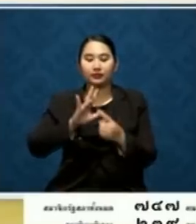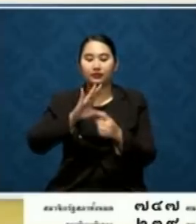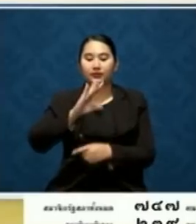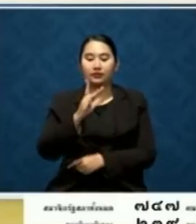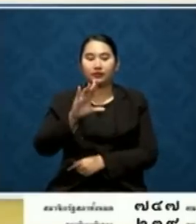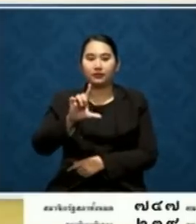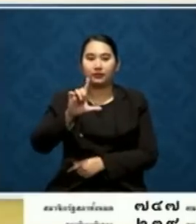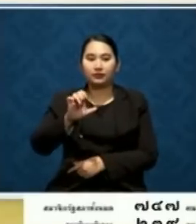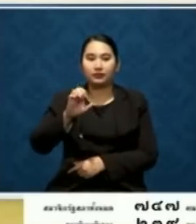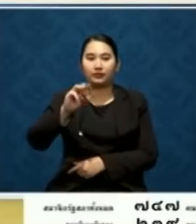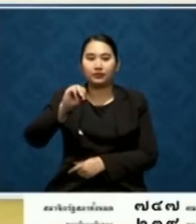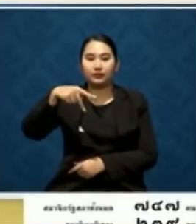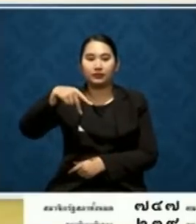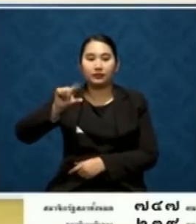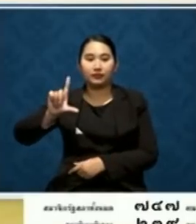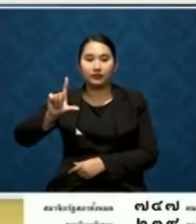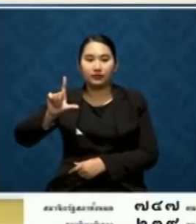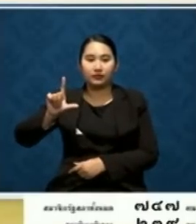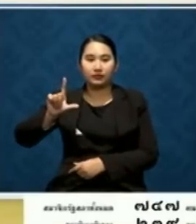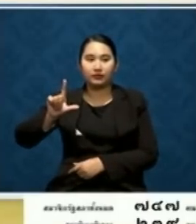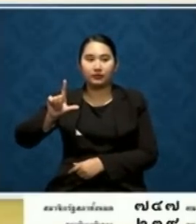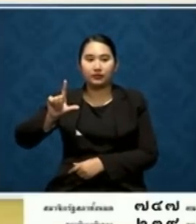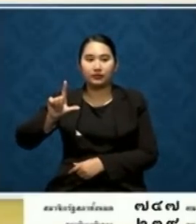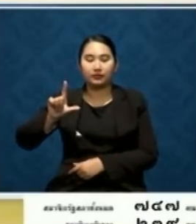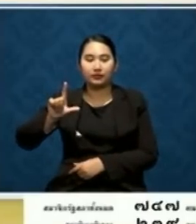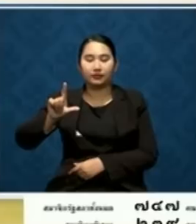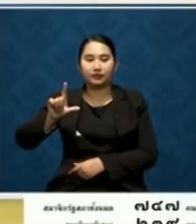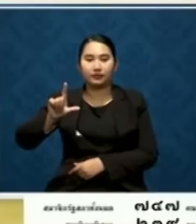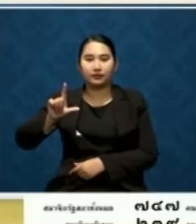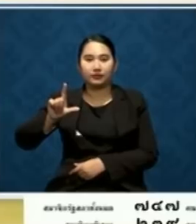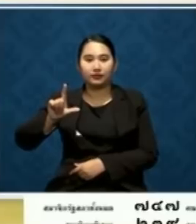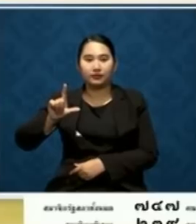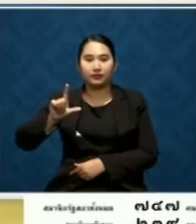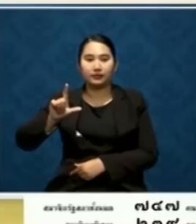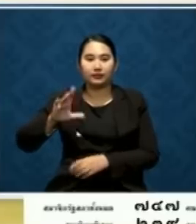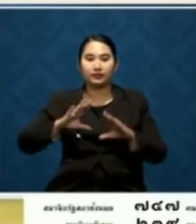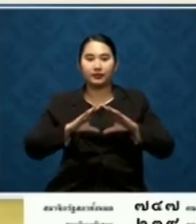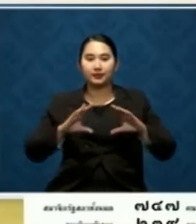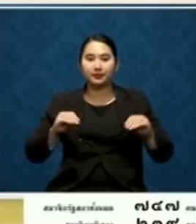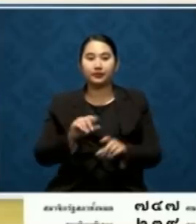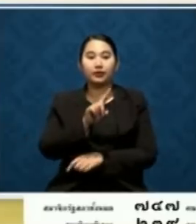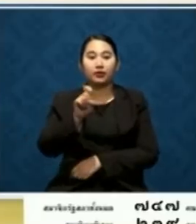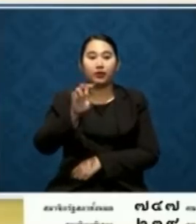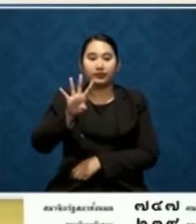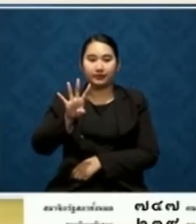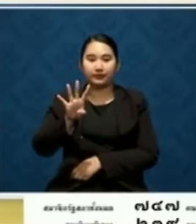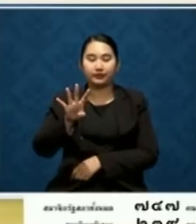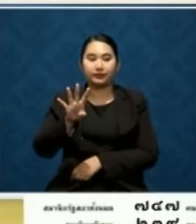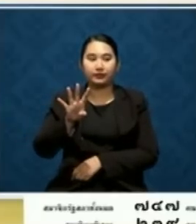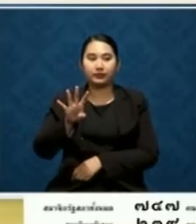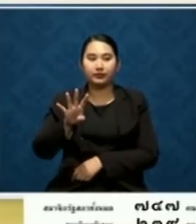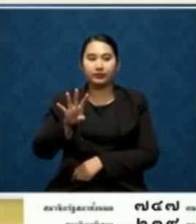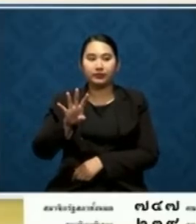ไทยเงื่อนไขพรรคร่วมโควต้ารัฐมนตรีนะหรือแม้ทั้งเรื่องของสวที่จะต้องแสดงบทบาทในการกำกับพรรคเพื่อไทยและรัฐบาลที่